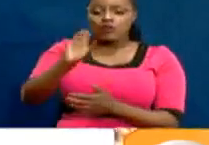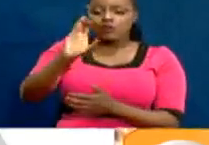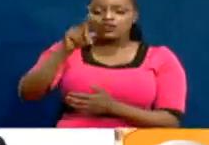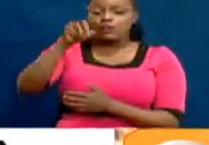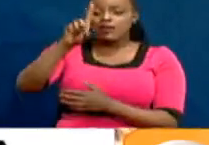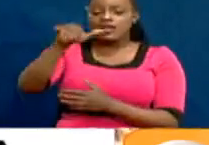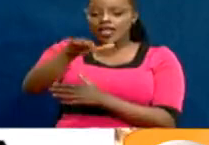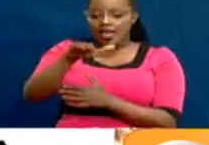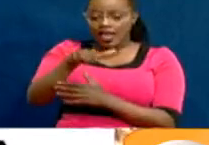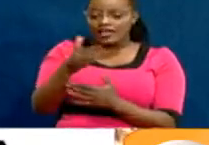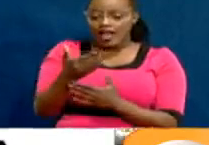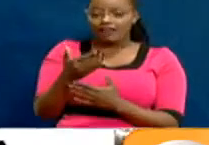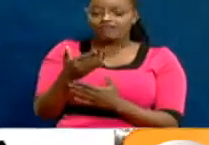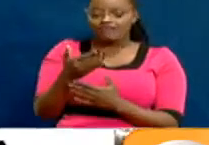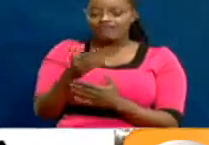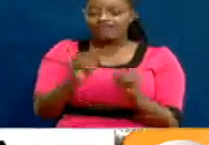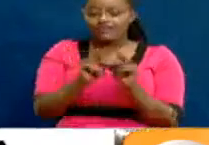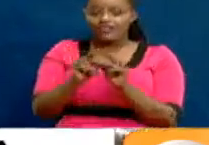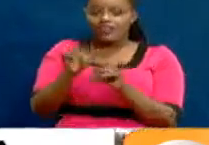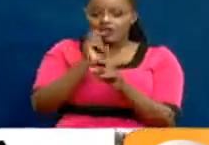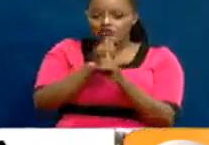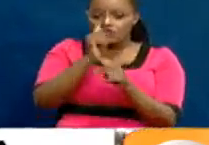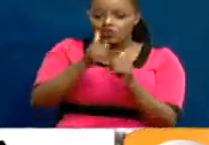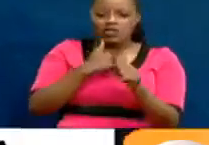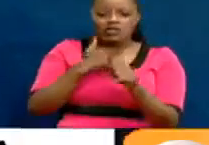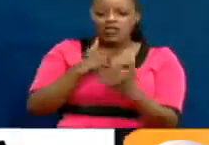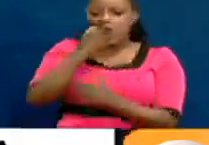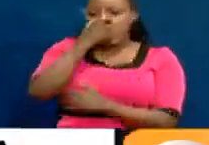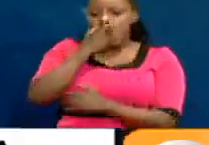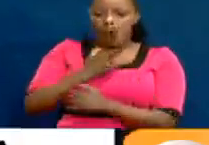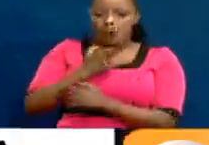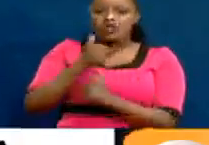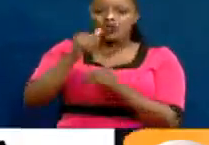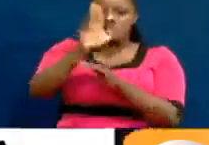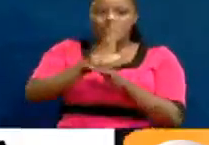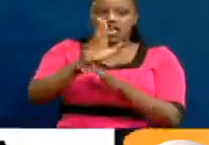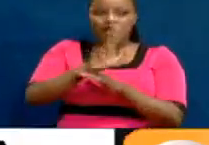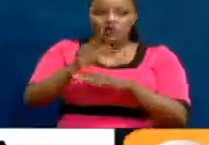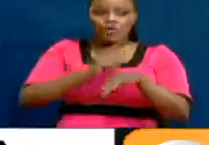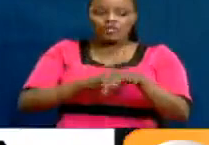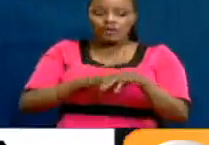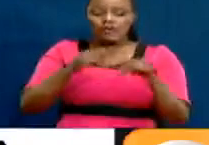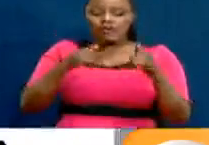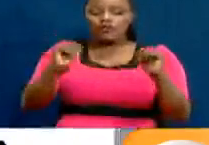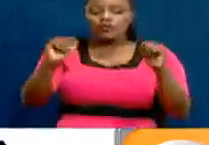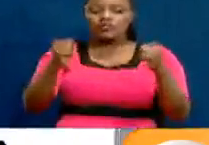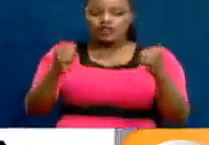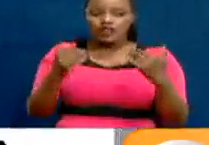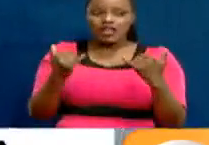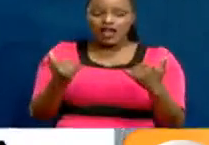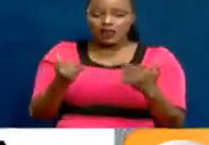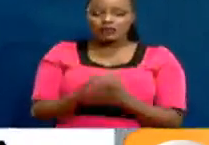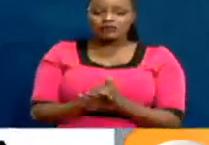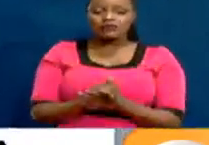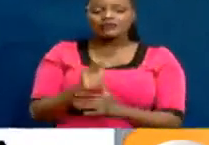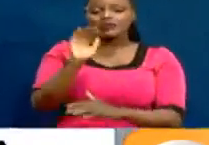Transmara Kusini Pius Mbithi, vifaa vilivyopitwa na wakati ndivyo vinavyotumika wakati wa uokoaji. Sasa kitu ambaye